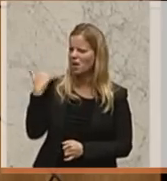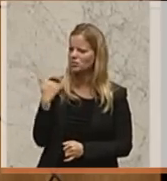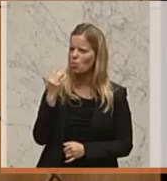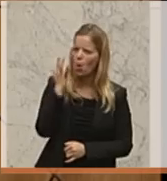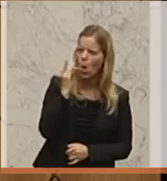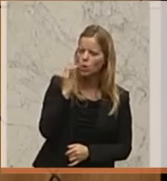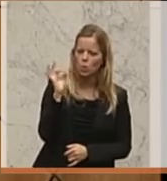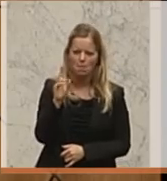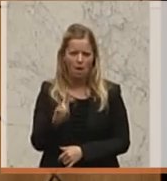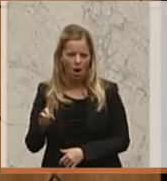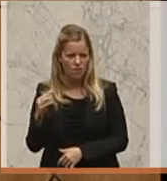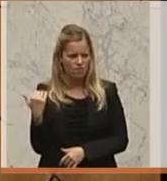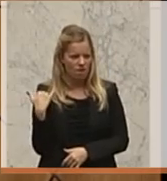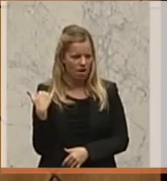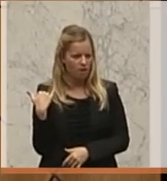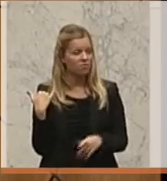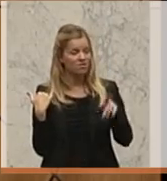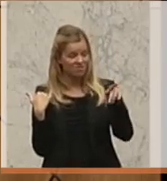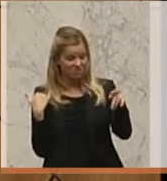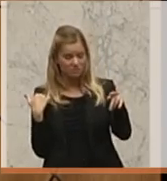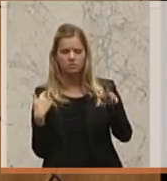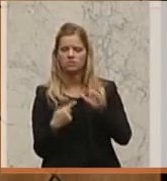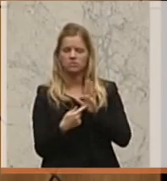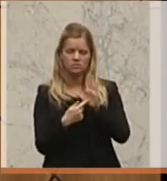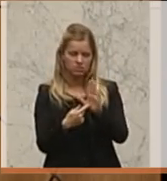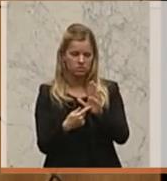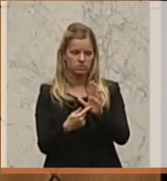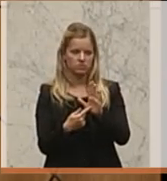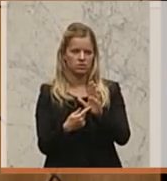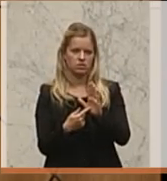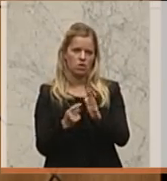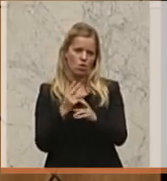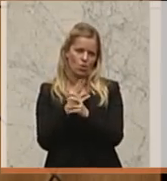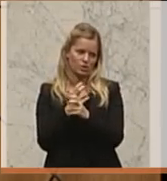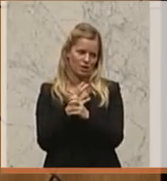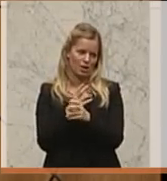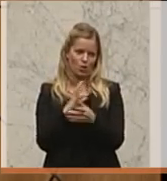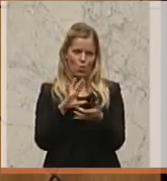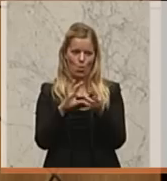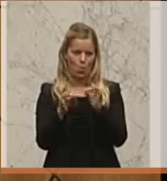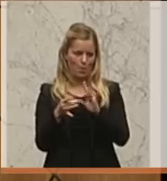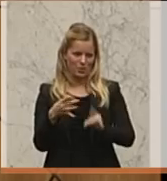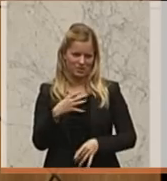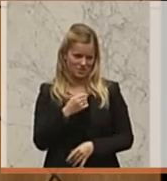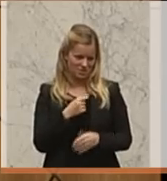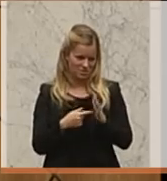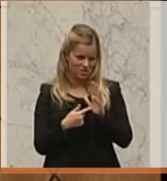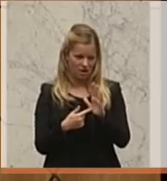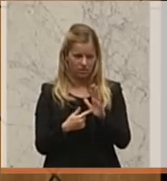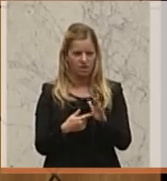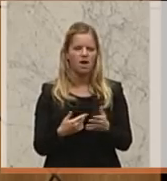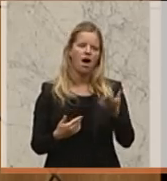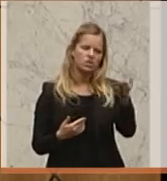Österreich. Der hat ein Inserat geschaltet, dass Österreich einen Olympiasieger schreibt. Also, meine Damen und Herren, wenn Sie sich da echauffieren über